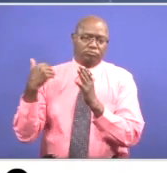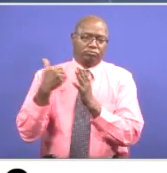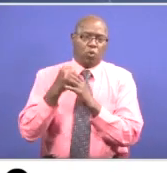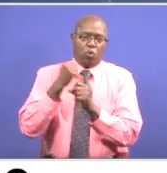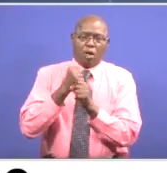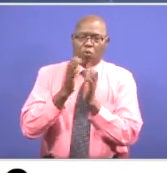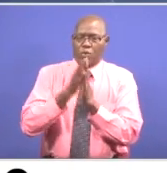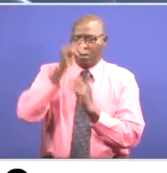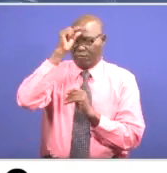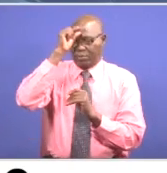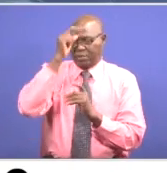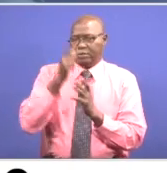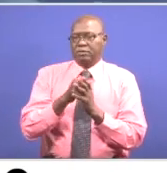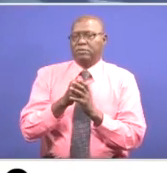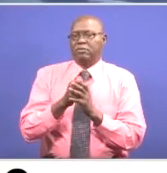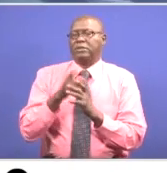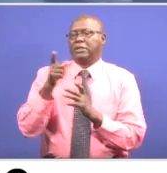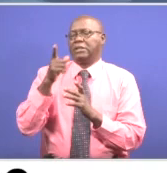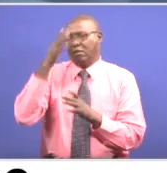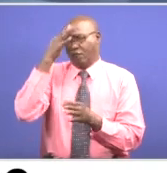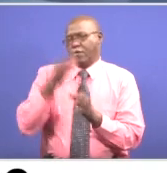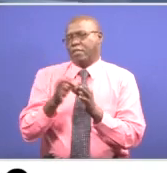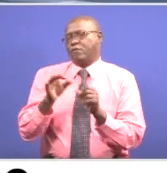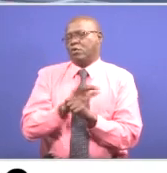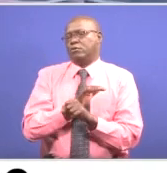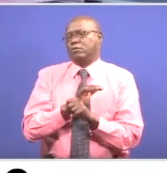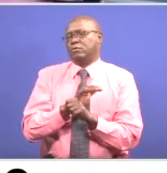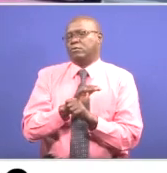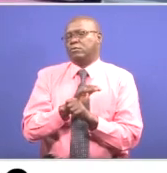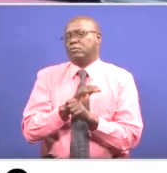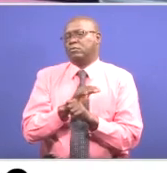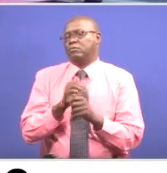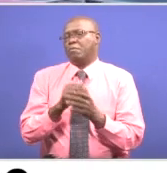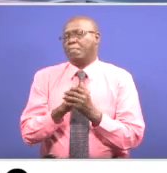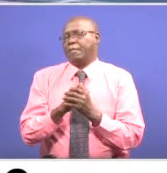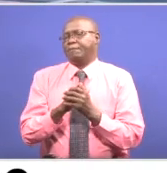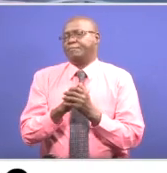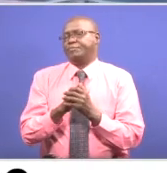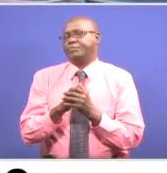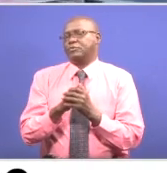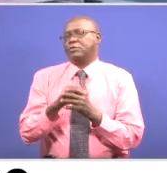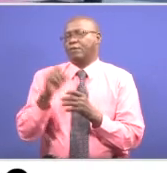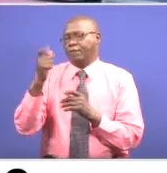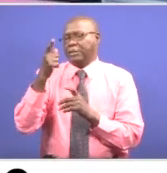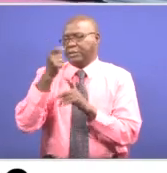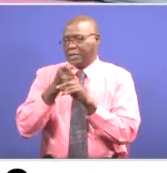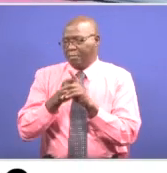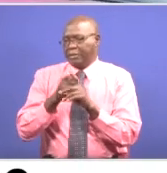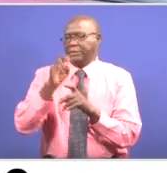serikali, yeye alikuwa mtu mwandirifu kwa kipindi ya kwanza. Kipindi ya